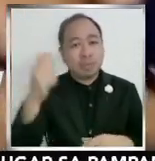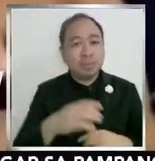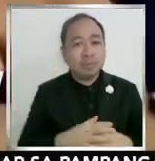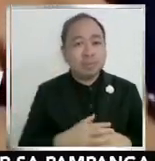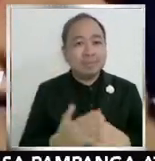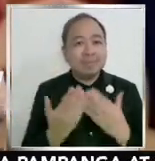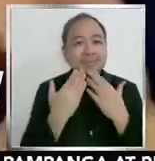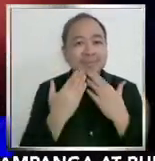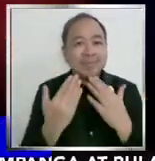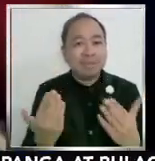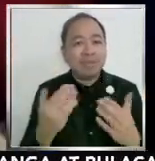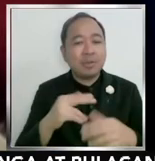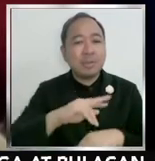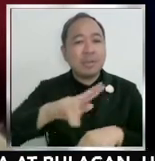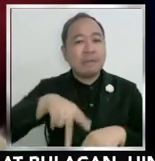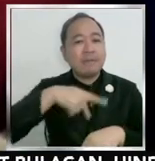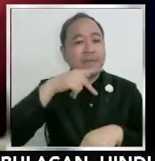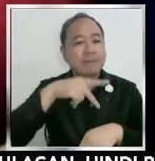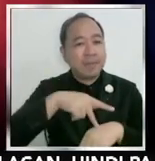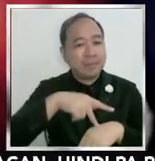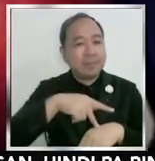Thank you. Philippines.